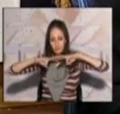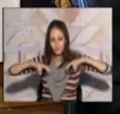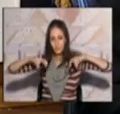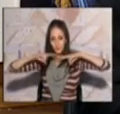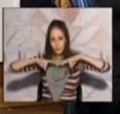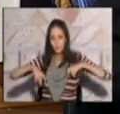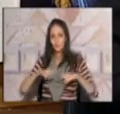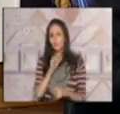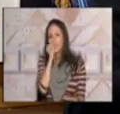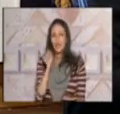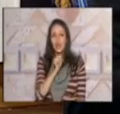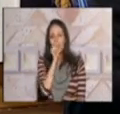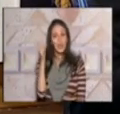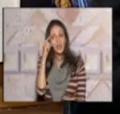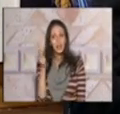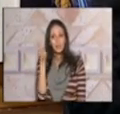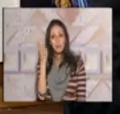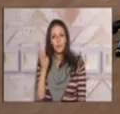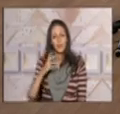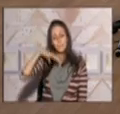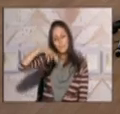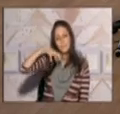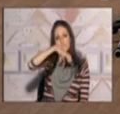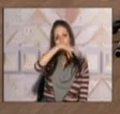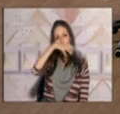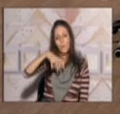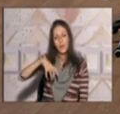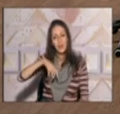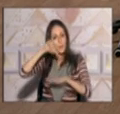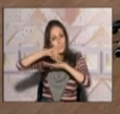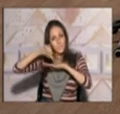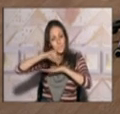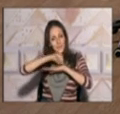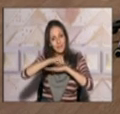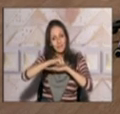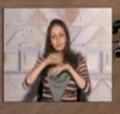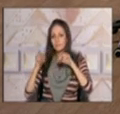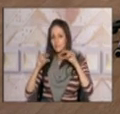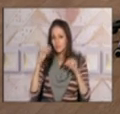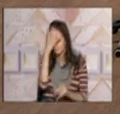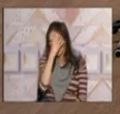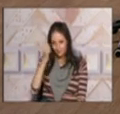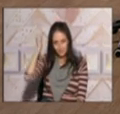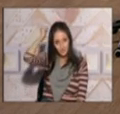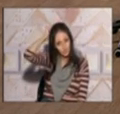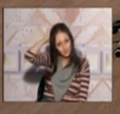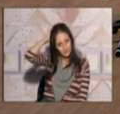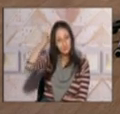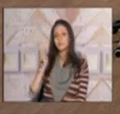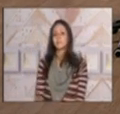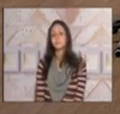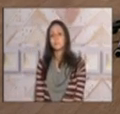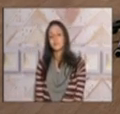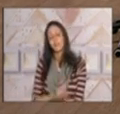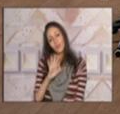الصعيد ايوه عشان القاهره على الصعيد. خليني ادي امثله. يعني احنا مثلا فئه